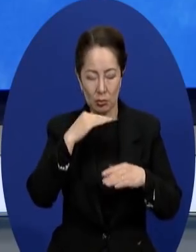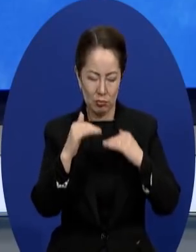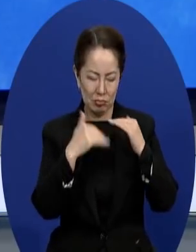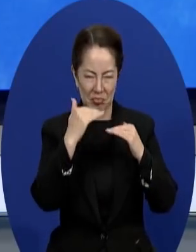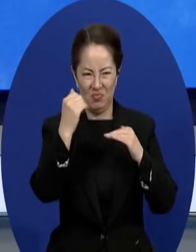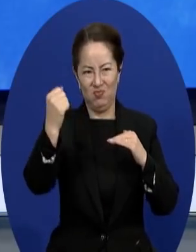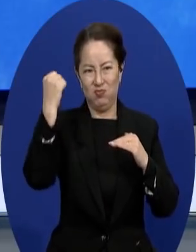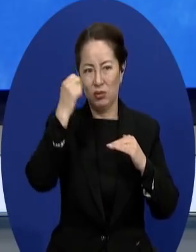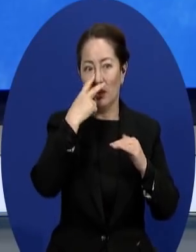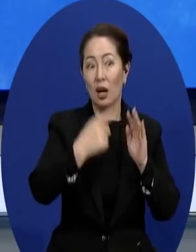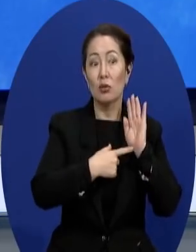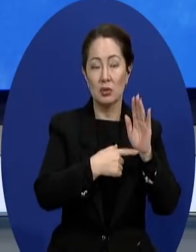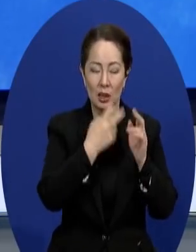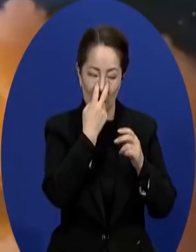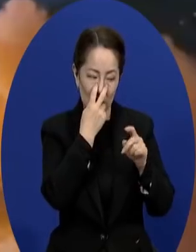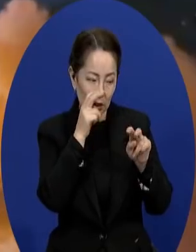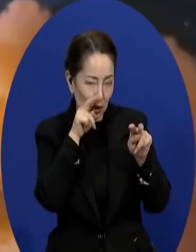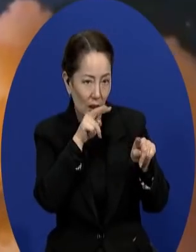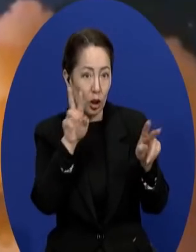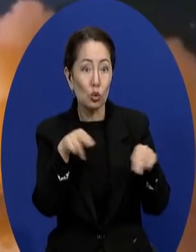гэж ажиглагчид дүгнжээ.